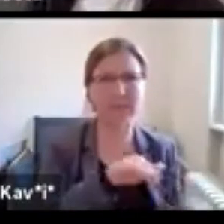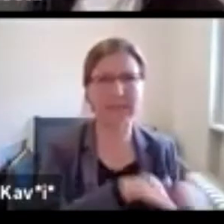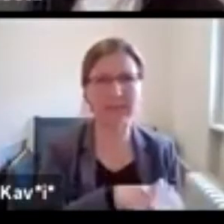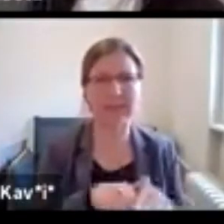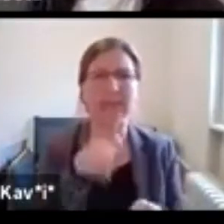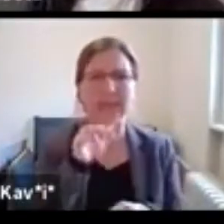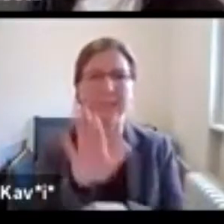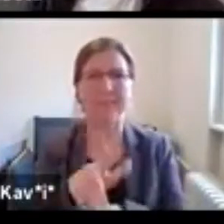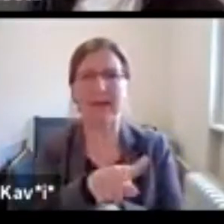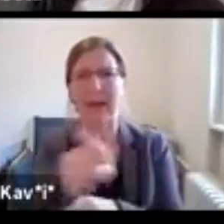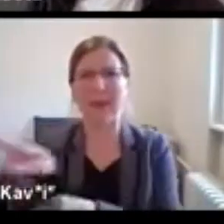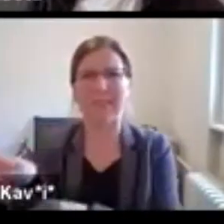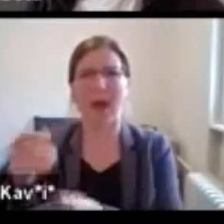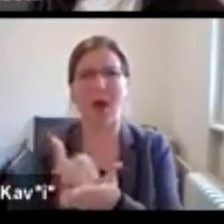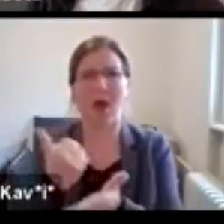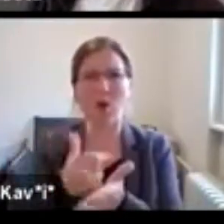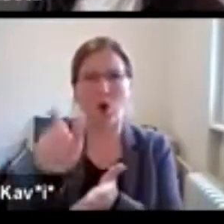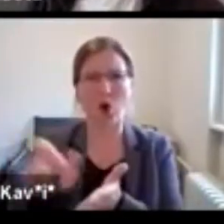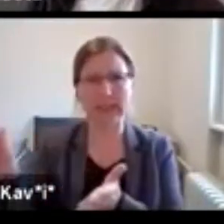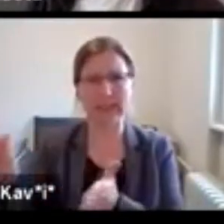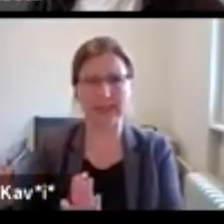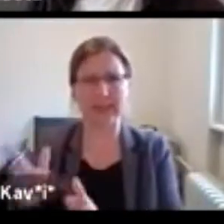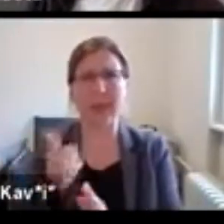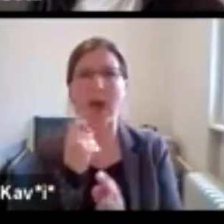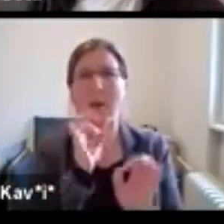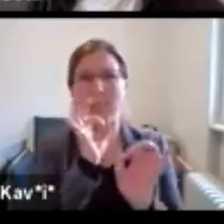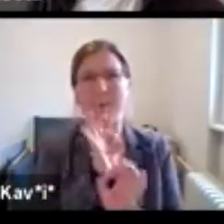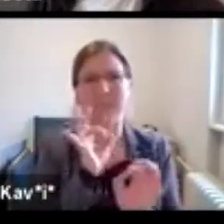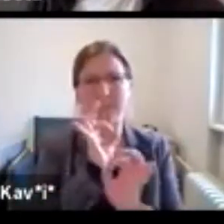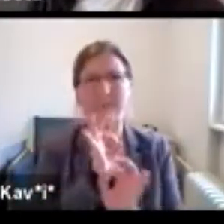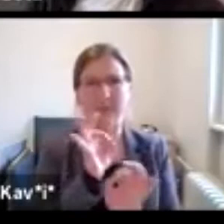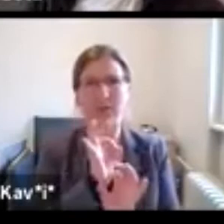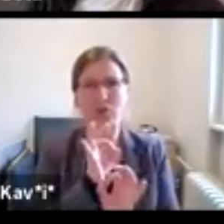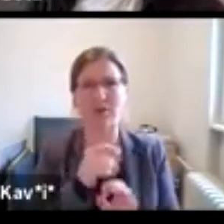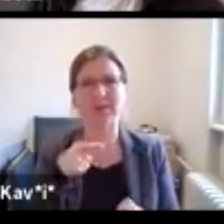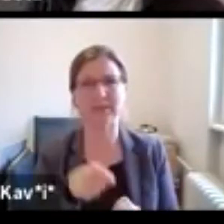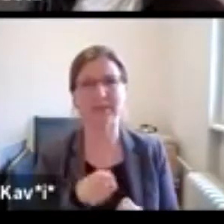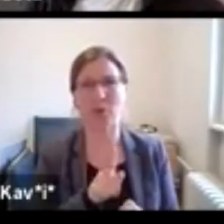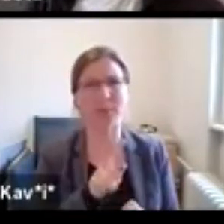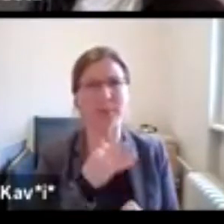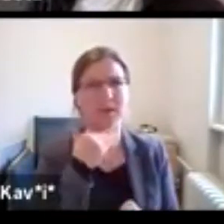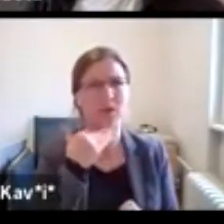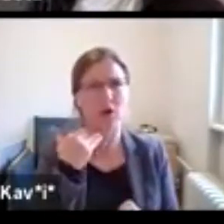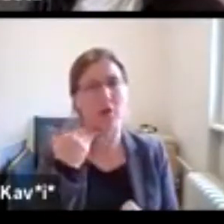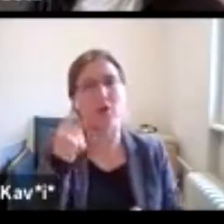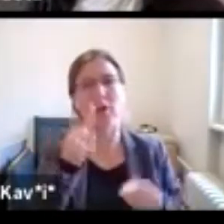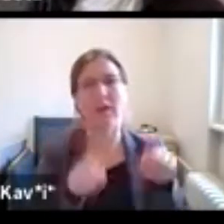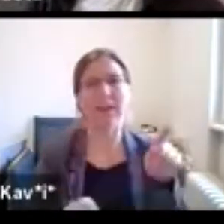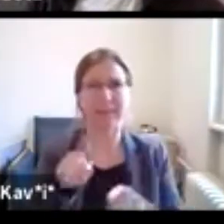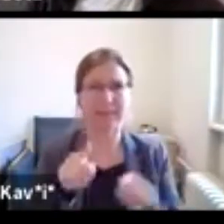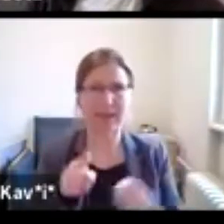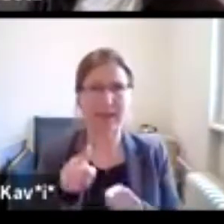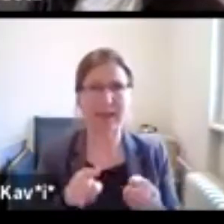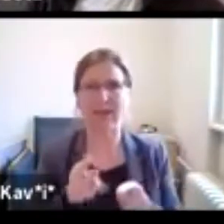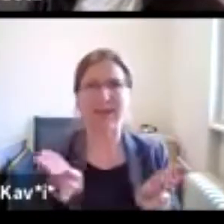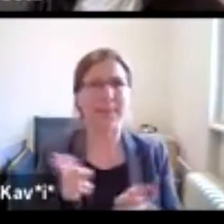svim korisnicima. Međutim, evo, nažalost, niti to nije zapravo nekad dovoljno da bi se spriječio,